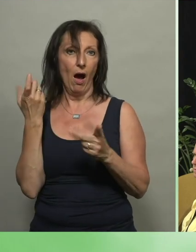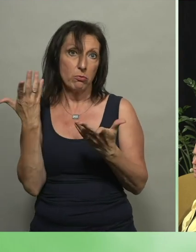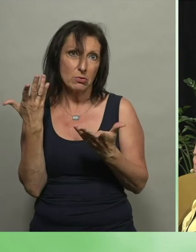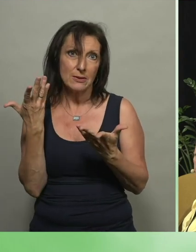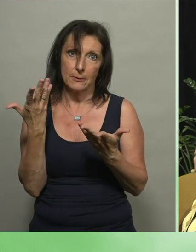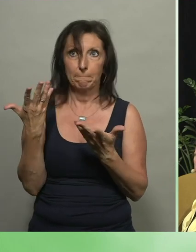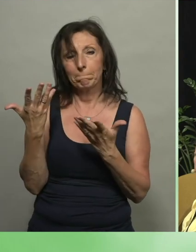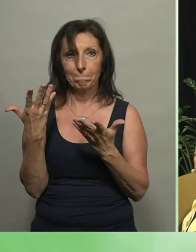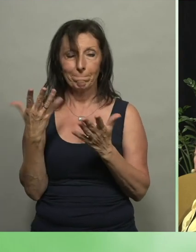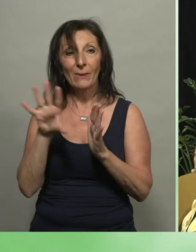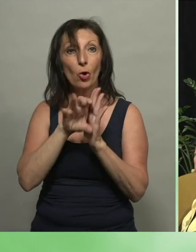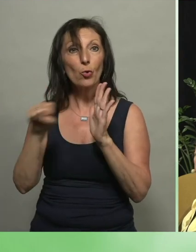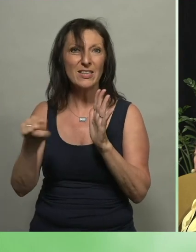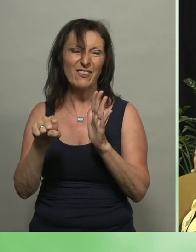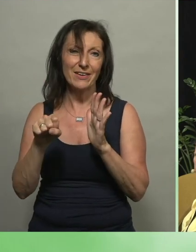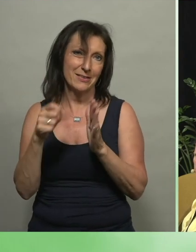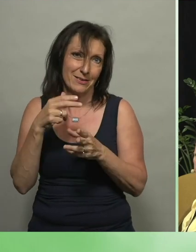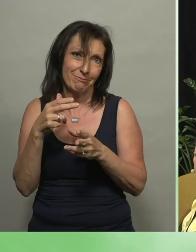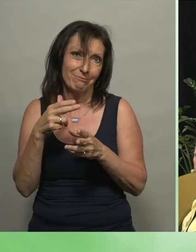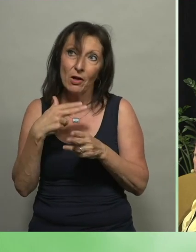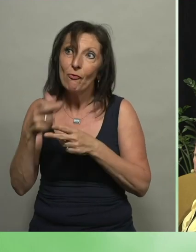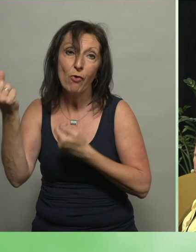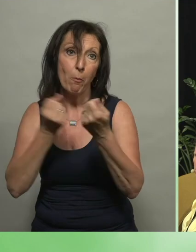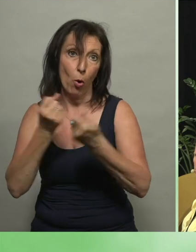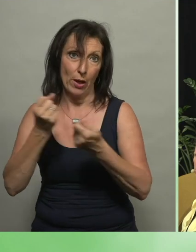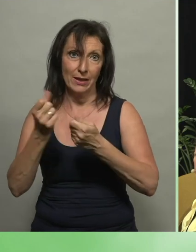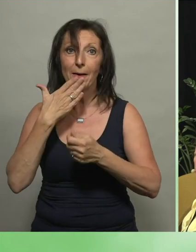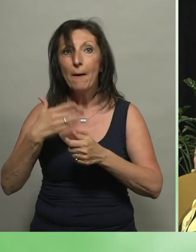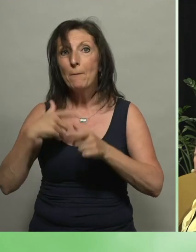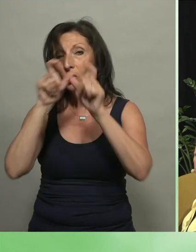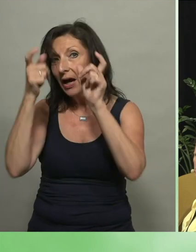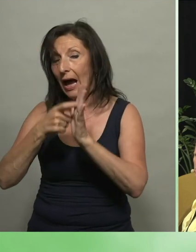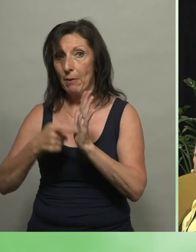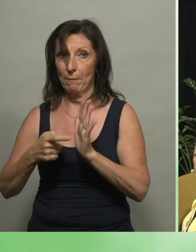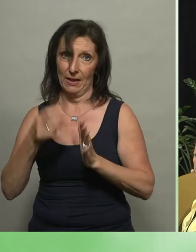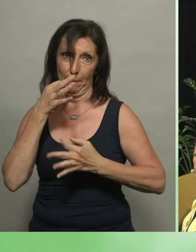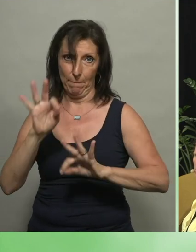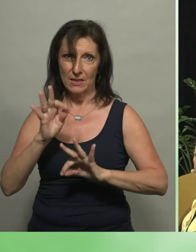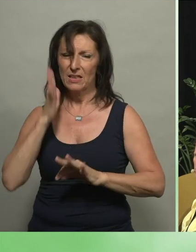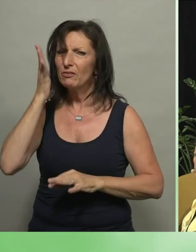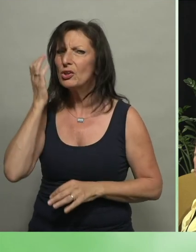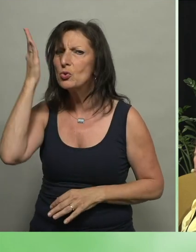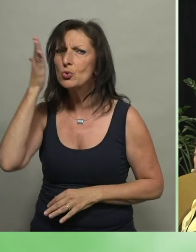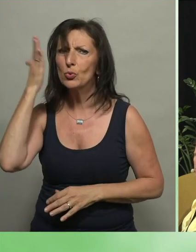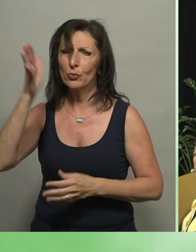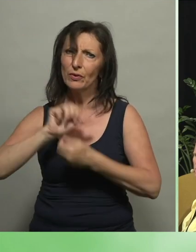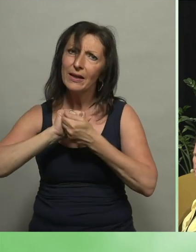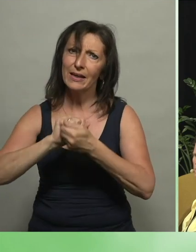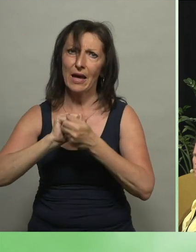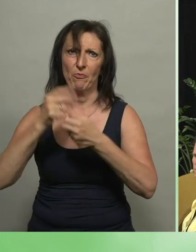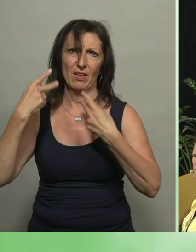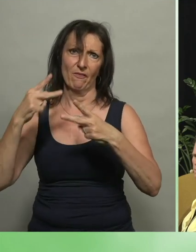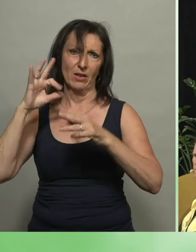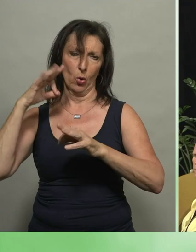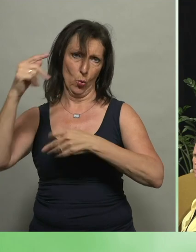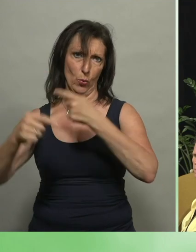politischen Schlussfolgerungen zu ziehen, um die Rahmenbedingungen weiter zu verbessern. Und werde mich auch in Zukunft dafür einsetzen, dass das weiter gelingt und